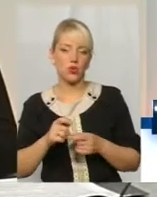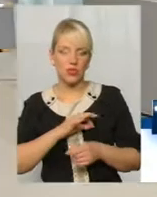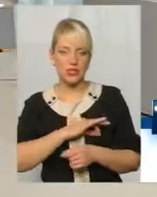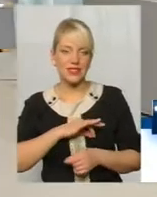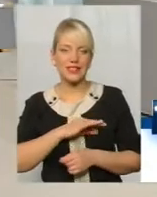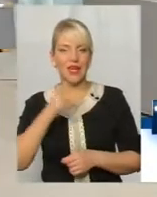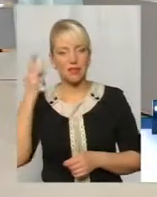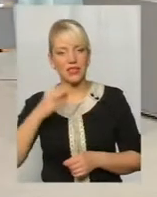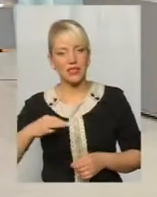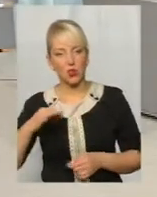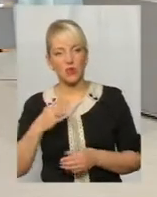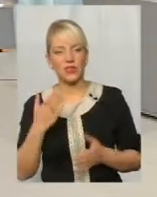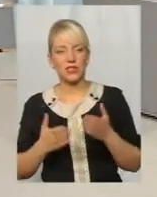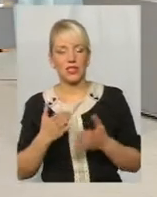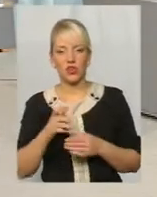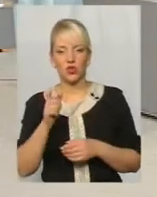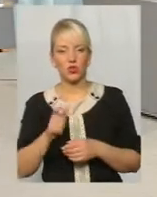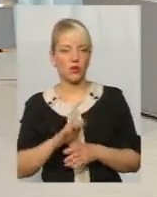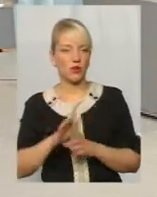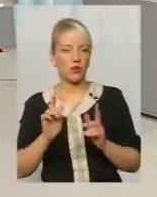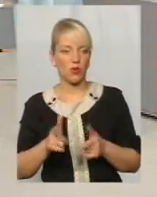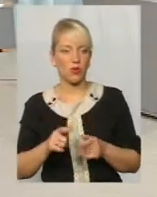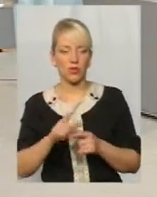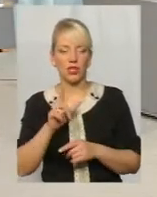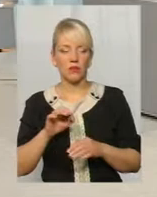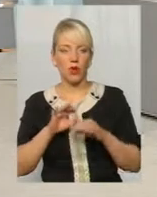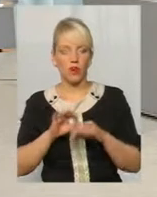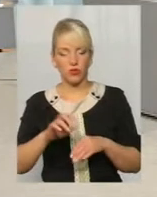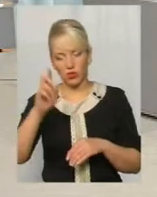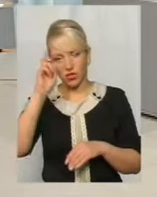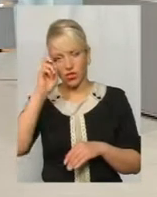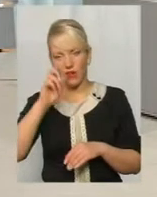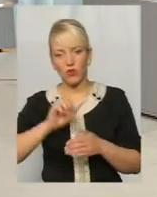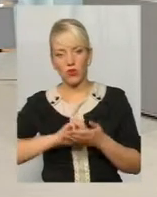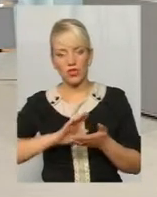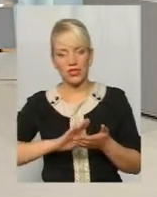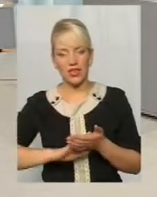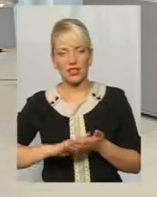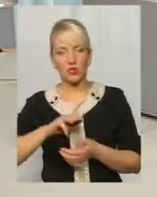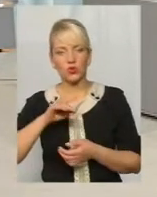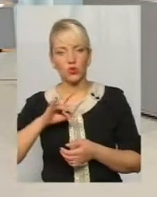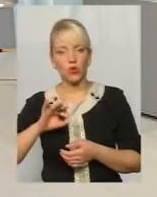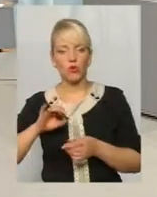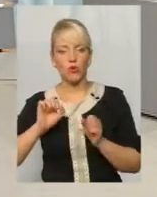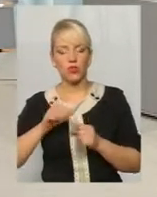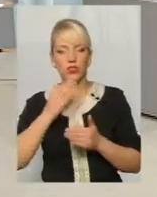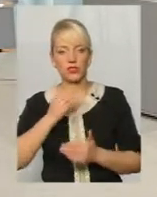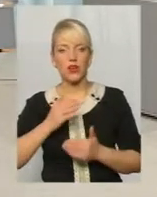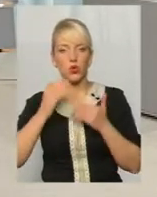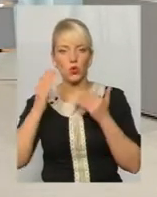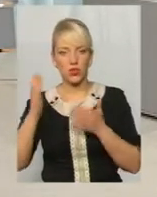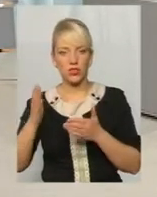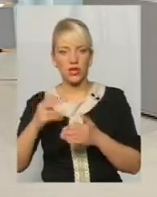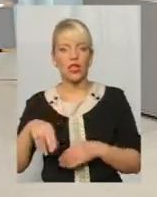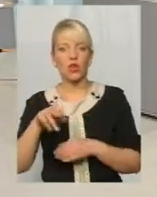області. Якщо особа не погоджується з проведеною державною реєстрацією, вона може звернутися